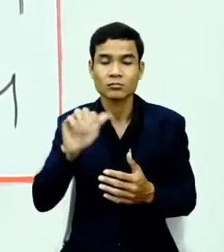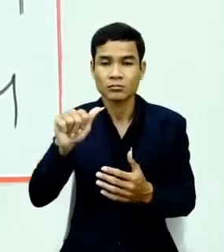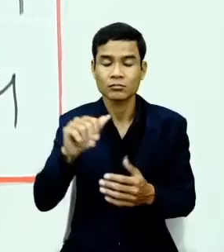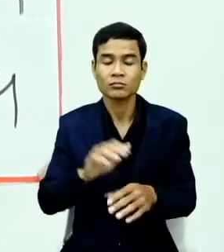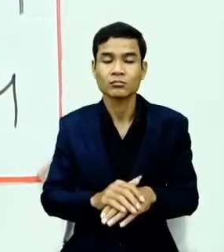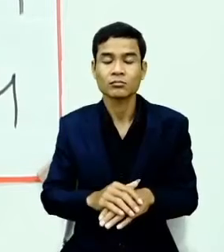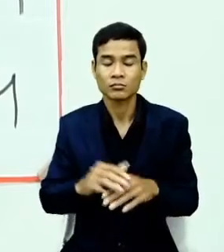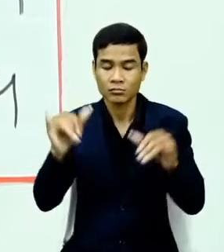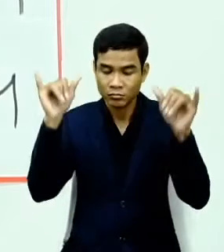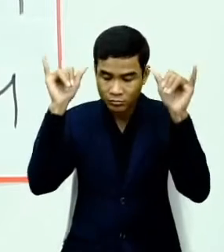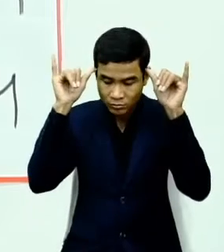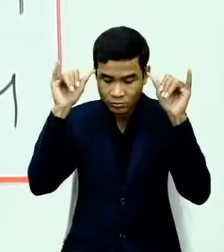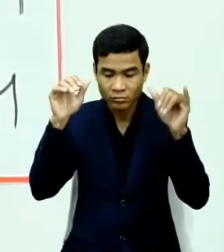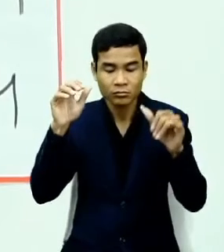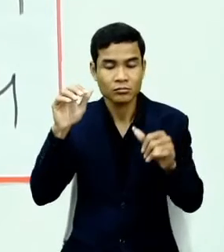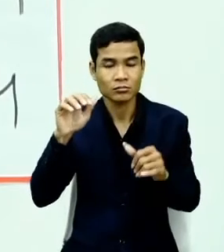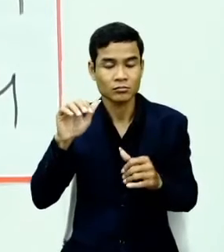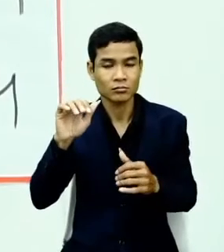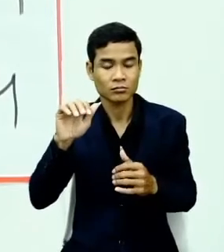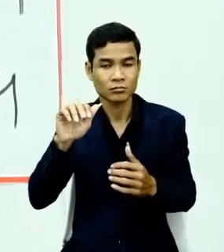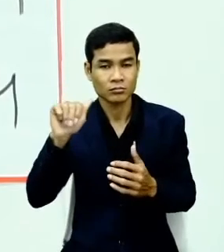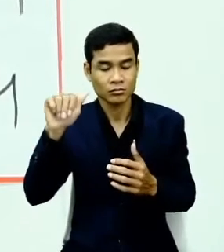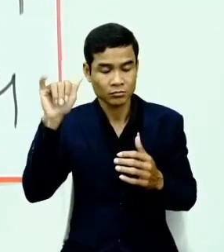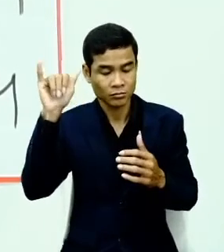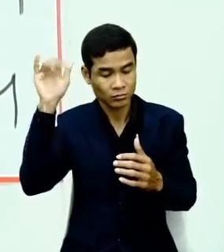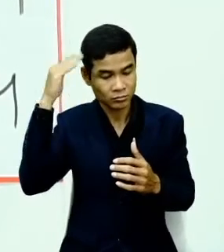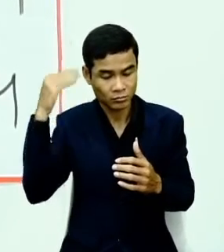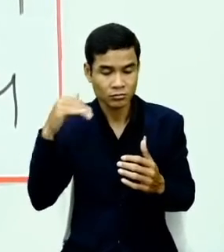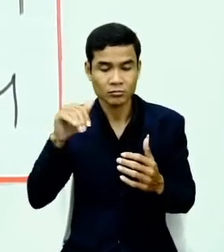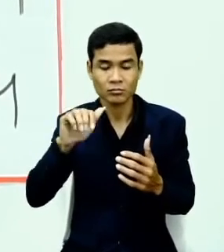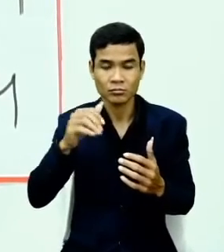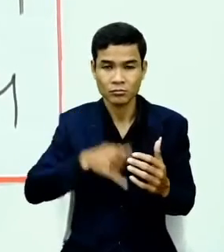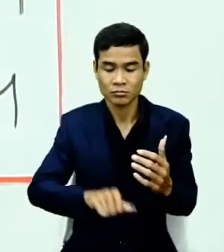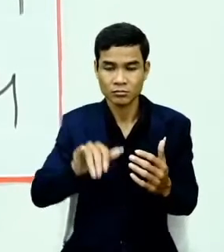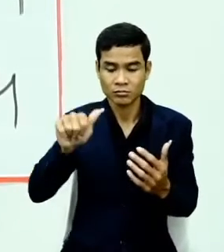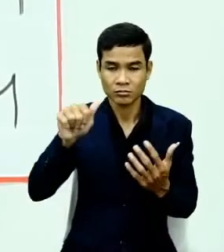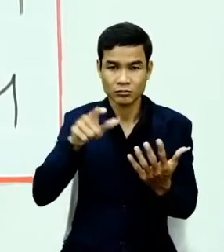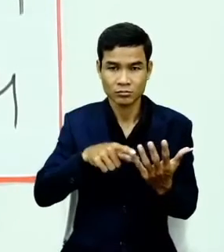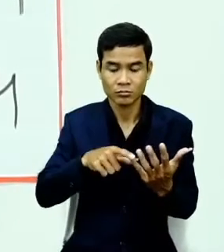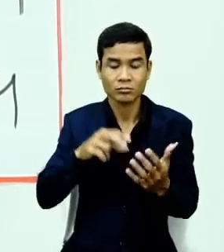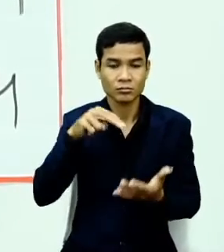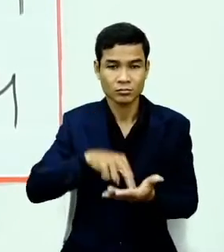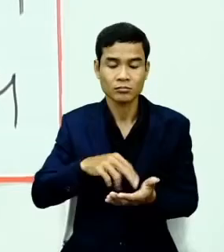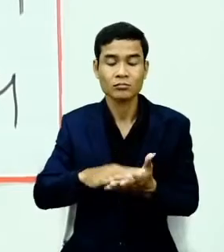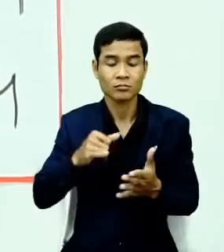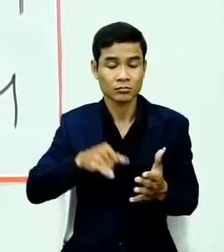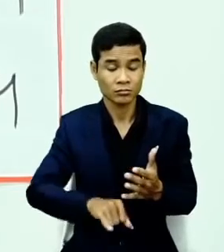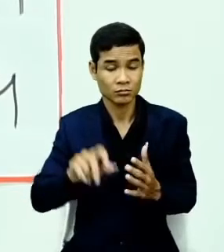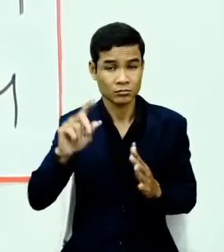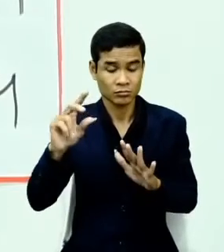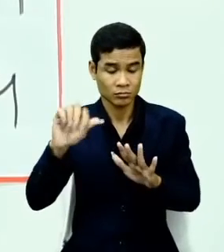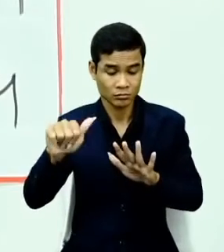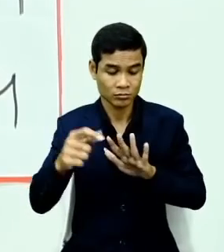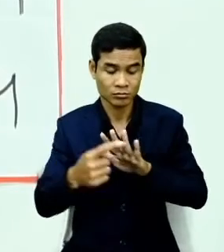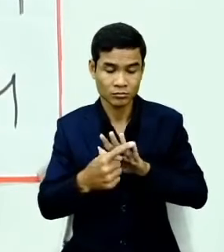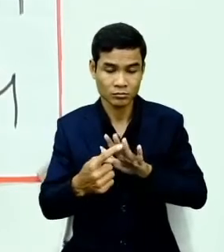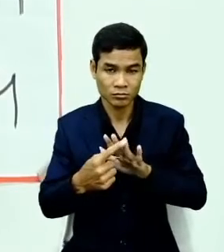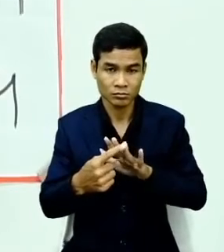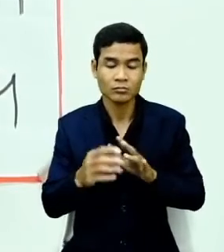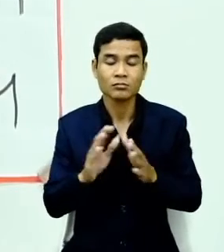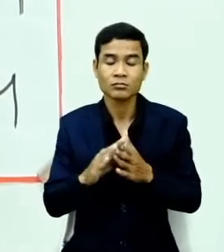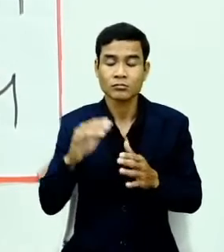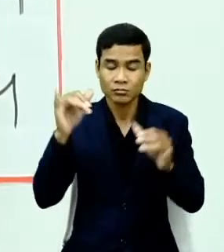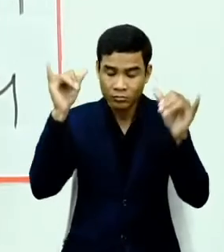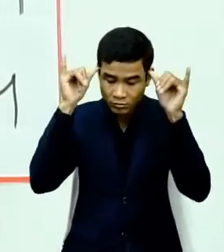ញីចៅញាឈោចាចៅញូថាកញីឆៃ